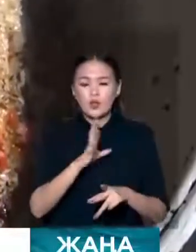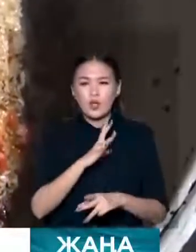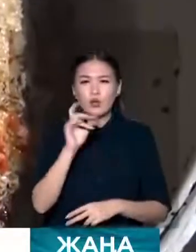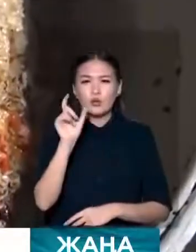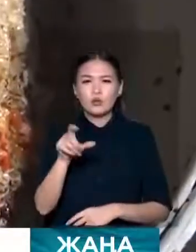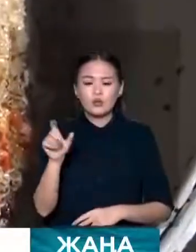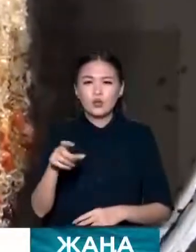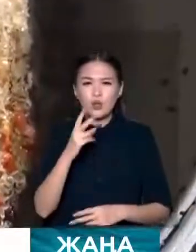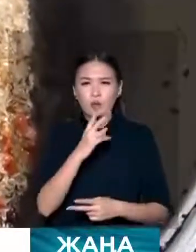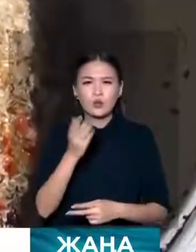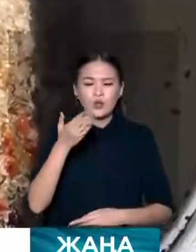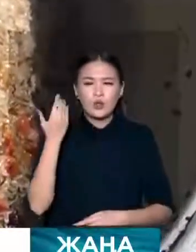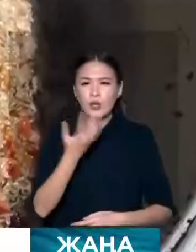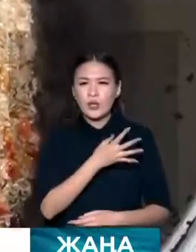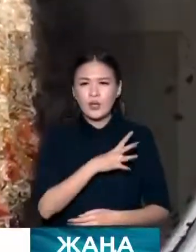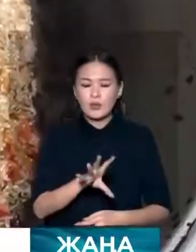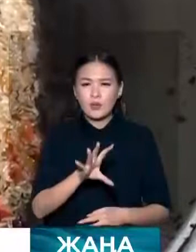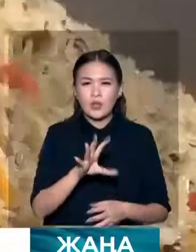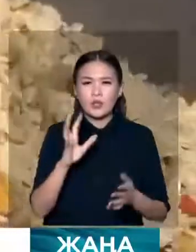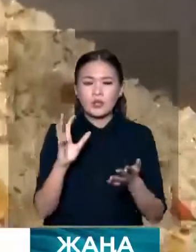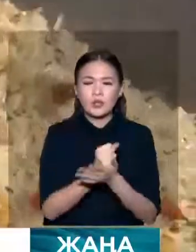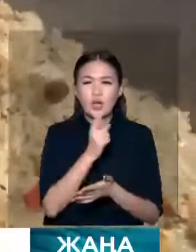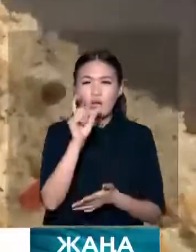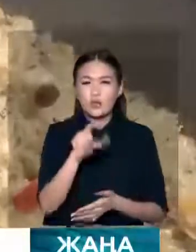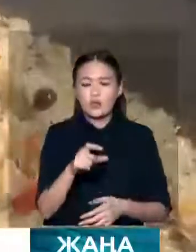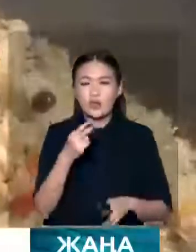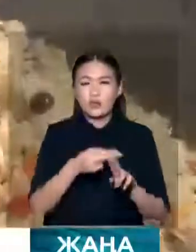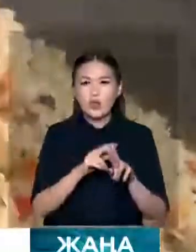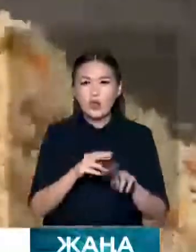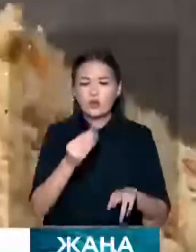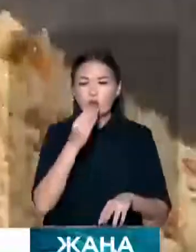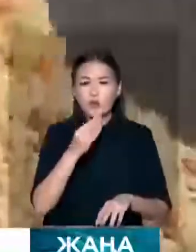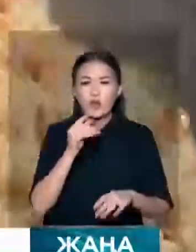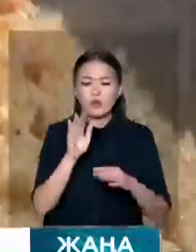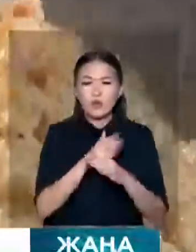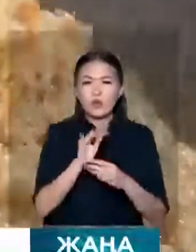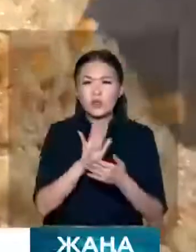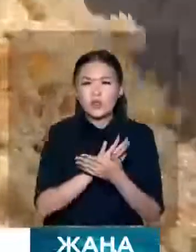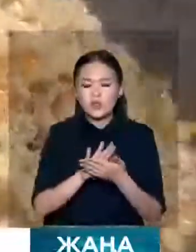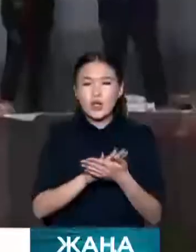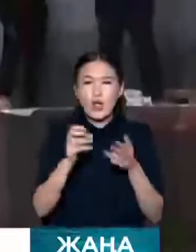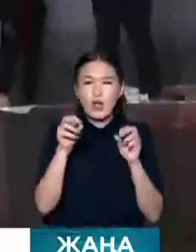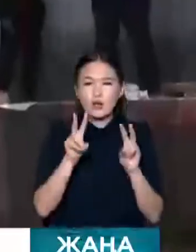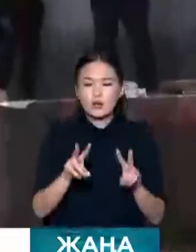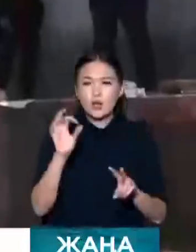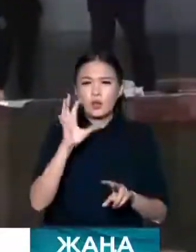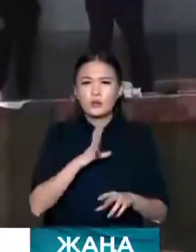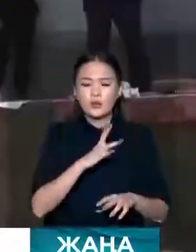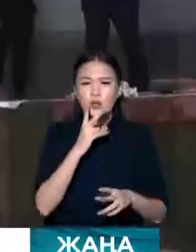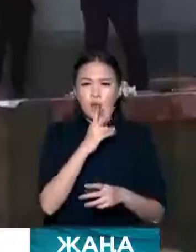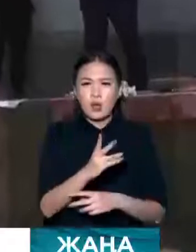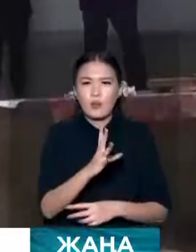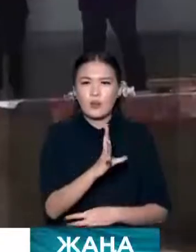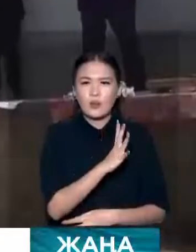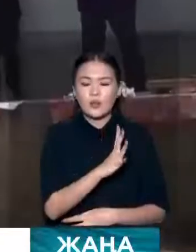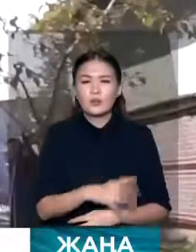да оңайға соқпапты. Дегенмен олар жеңімпазды анықтау барысында тағамның дәмділігінен бөлек тазалығына, қауіпсіздік талаптарының сақталуына мән